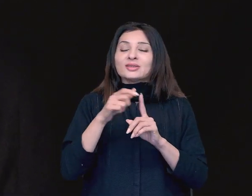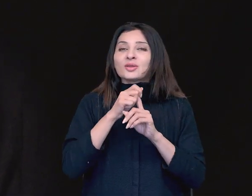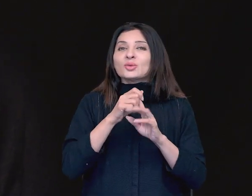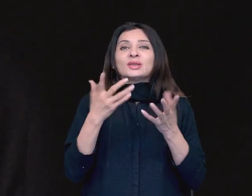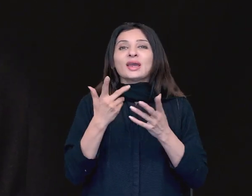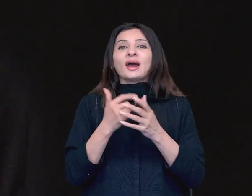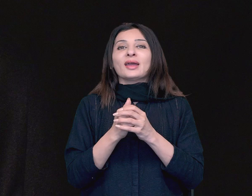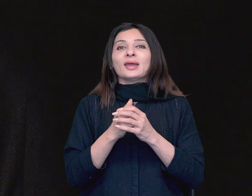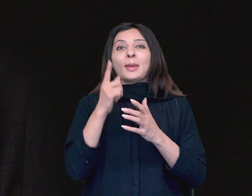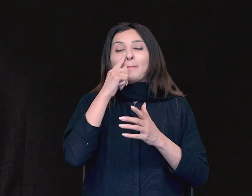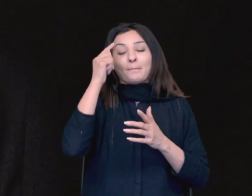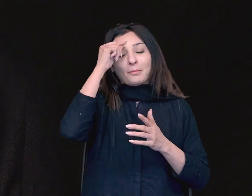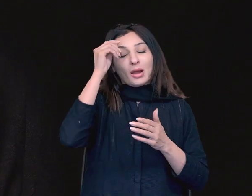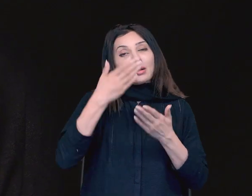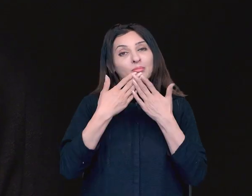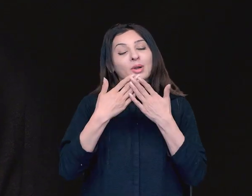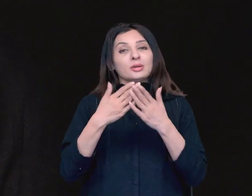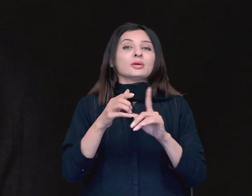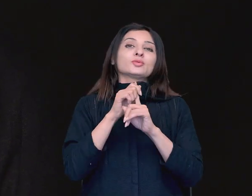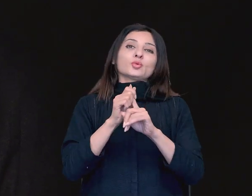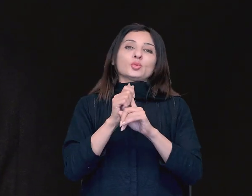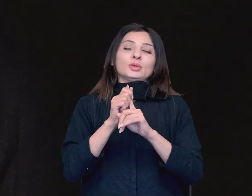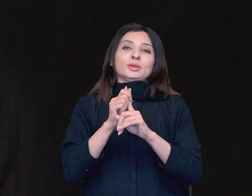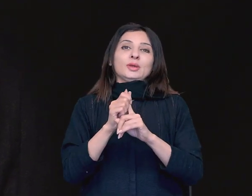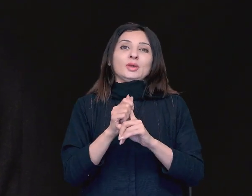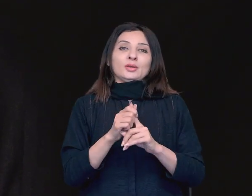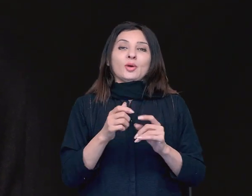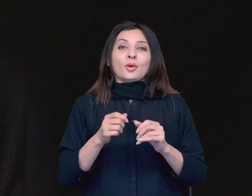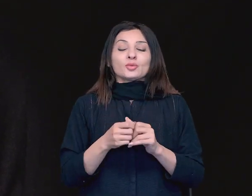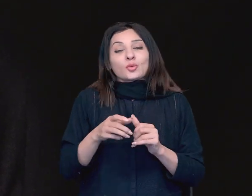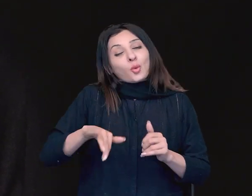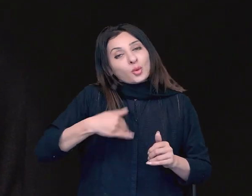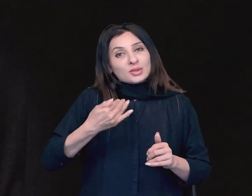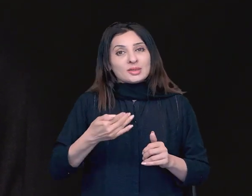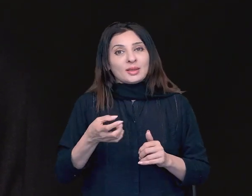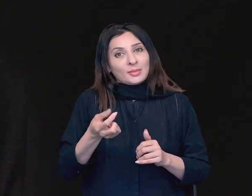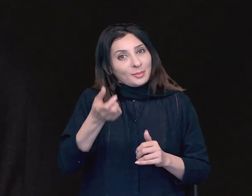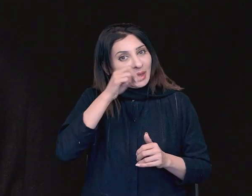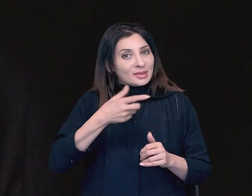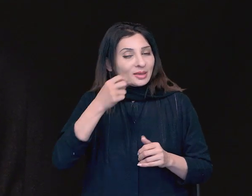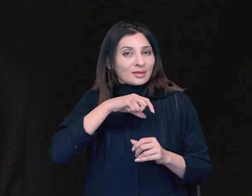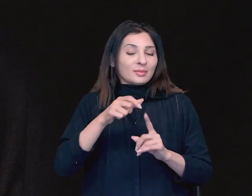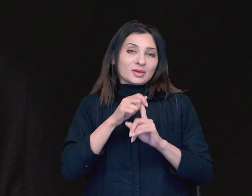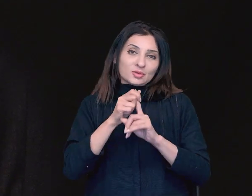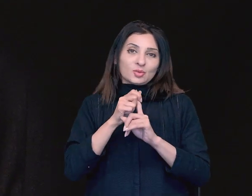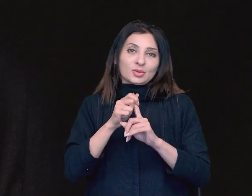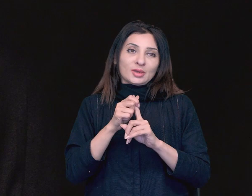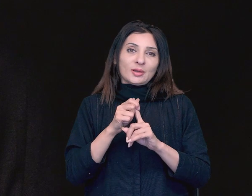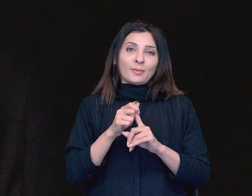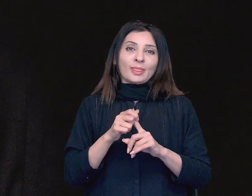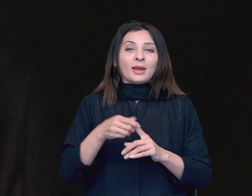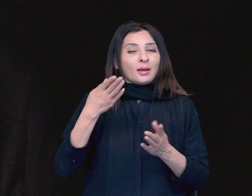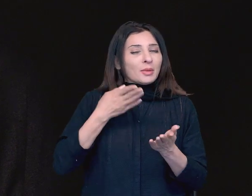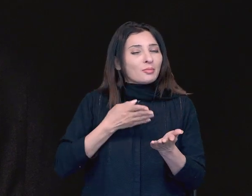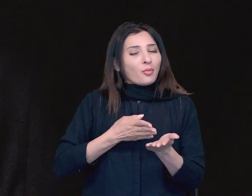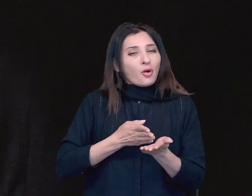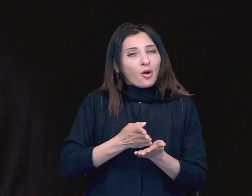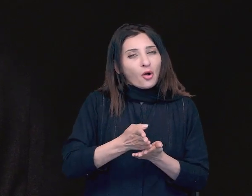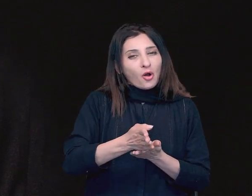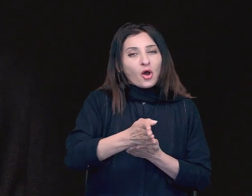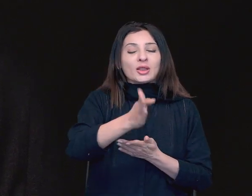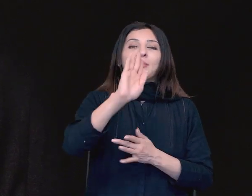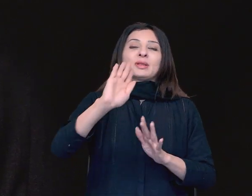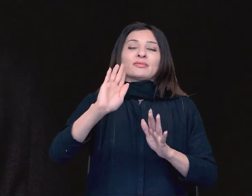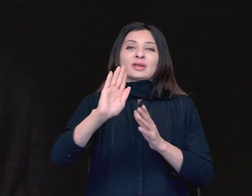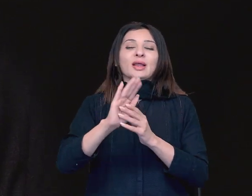ہی نہیں سکتی اگر ماں پڑھی بھی نہیں ہے اور وہ اکنامکلی انڈیپینڈنٹ نہیں ہے۔ سو یہی میرا میسیج ہے۔ آئی تھنک ہمیں بہت لمبا سفر